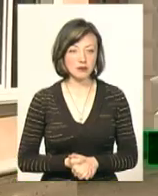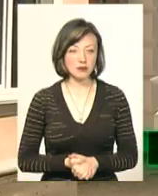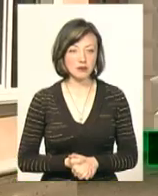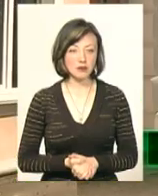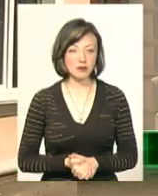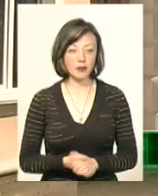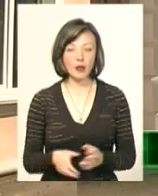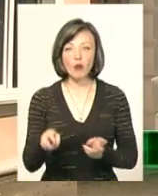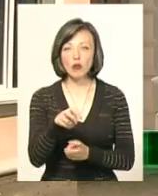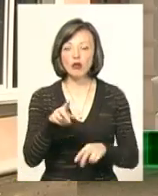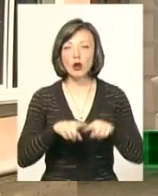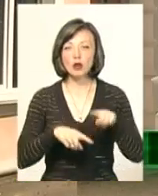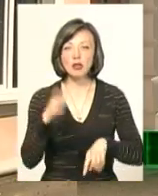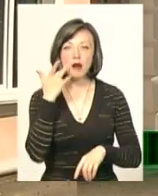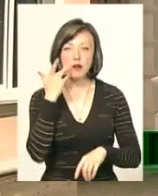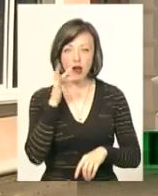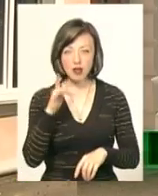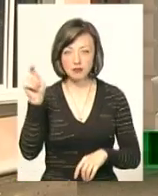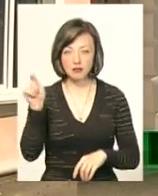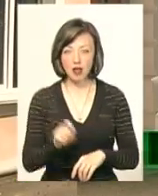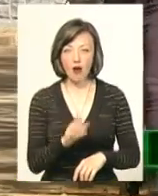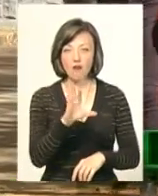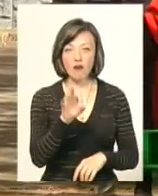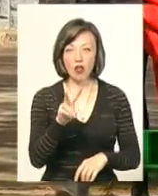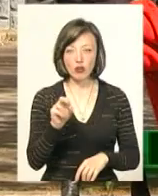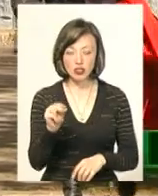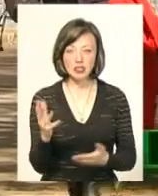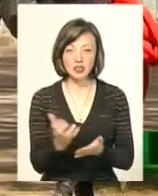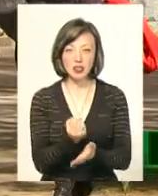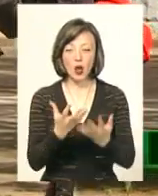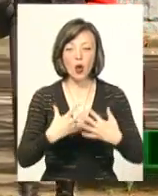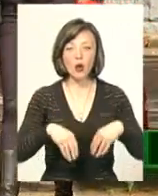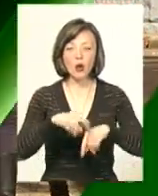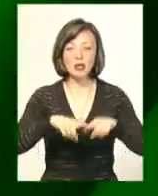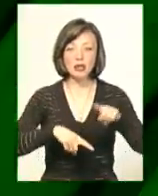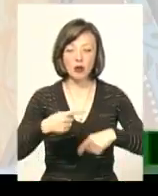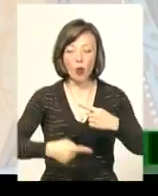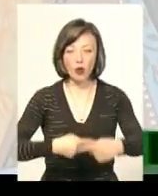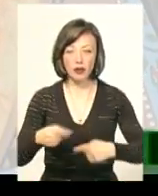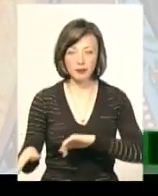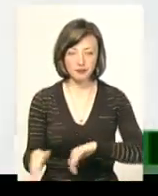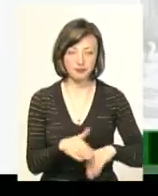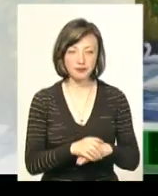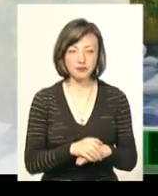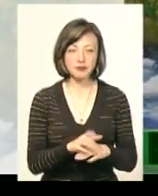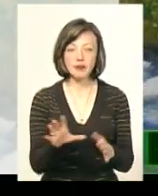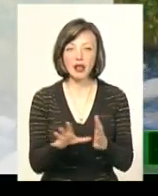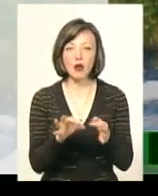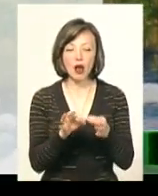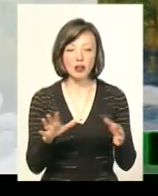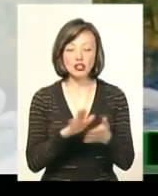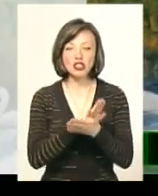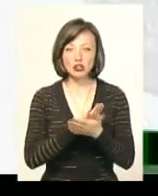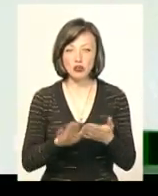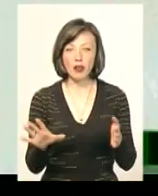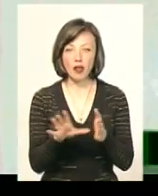У пошуках родичів. Американець з Бостона приїхав до Волочиська, аби віднайти родинне коріння. Енергоатом. З чистою